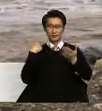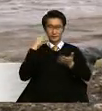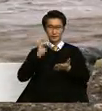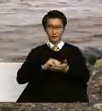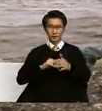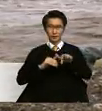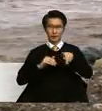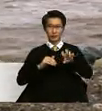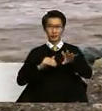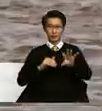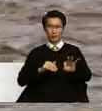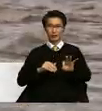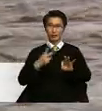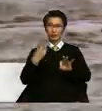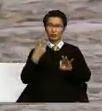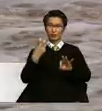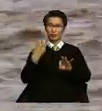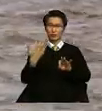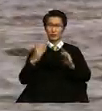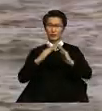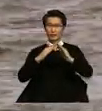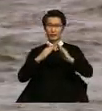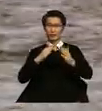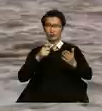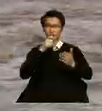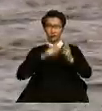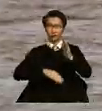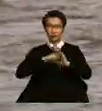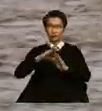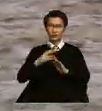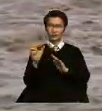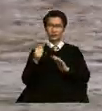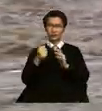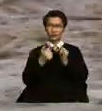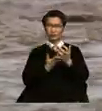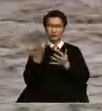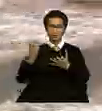청평면에서는 주택 29채가 침수돼 50명의 이재민이 발생했습니다.